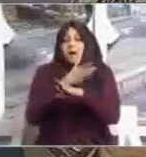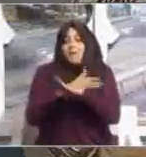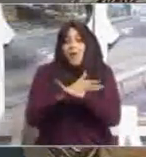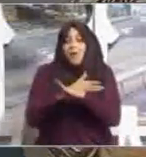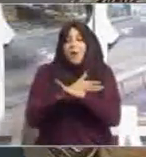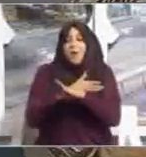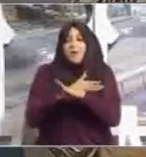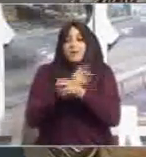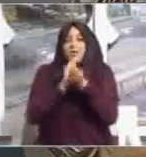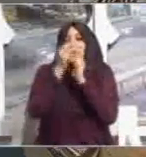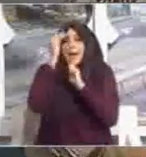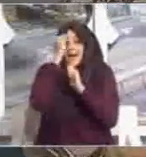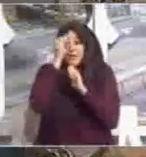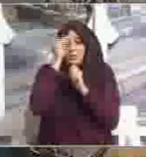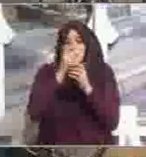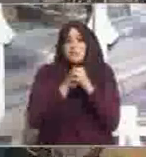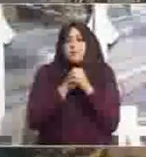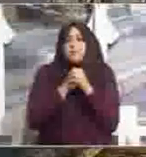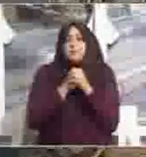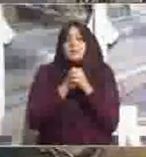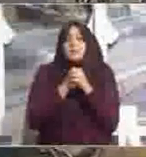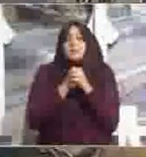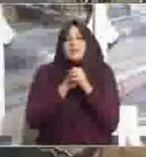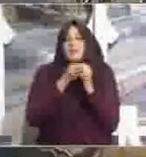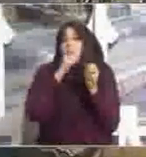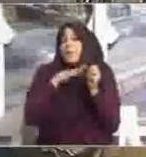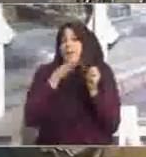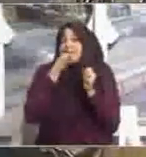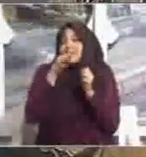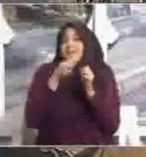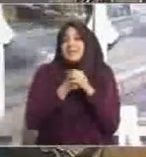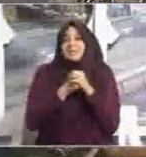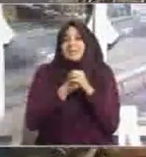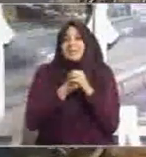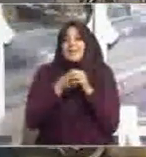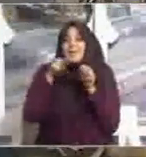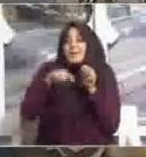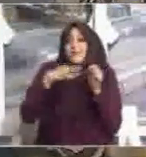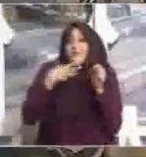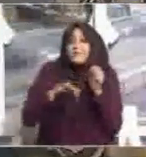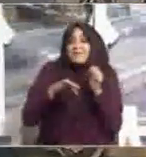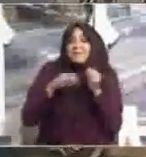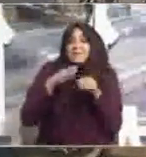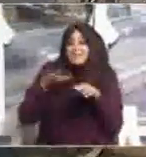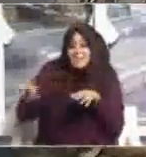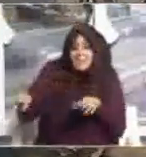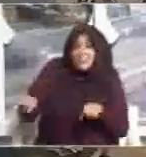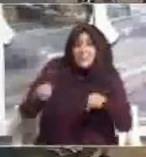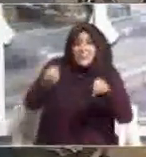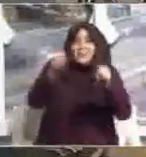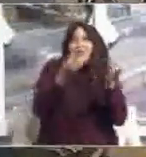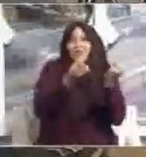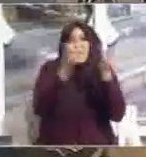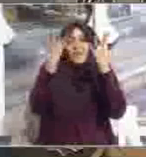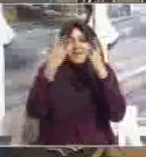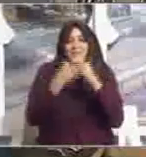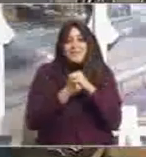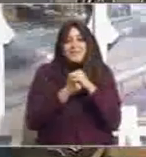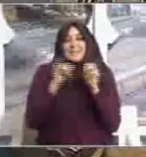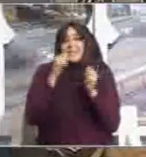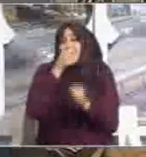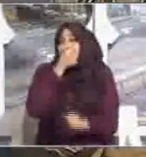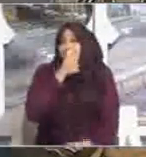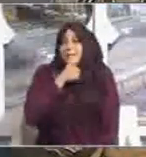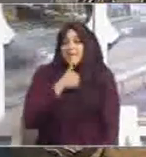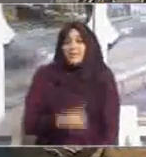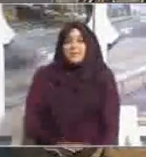بشر هؤلاء الوالدين بان يوم القيامه سوف يجرهم هو ياخذ بيديهم ويديهم الجنه. هذا لمن صبر.